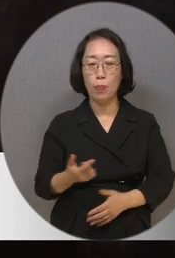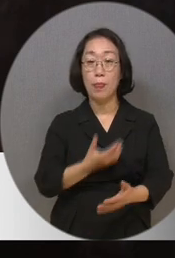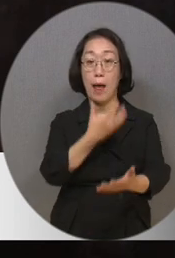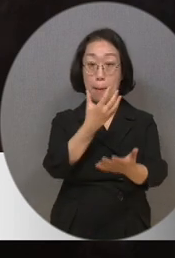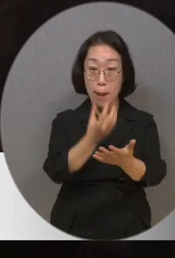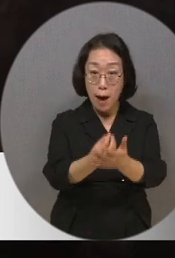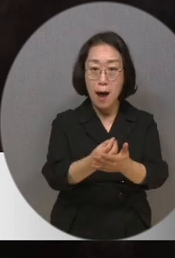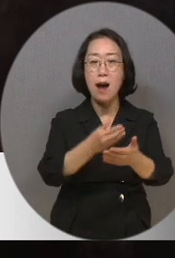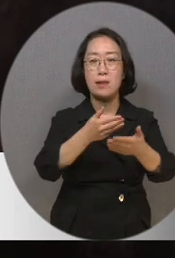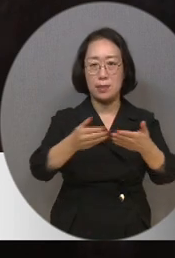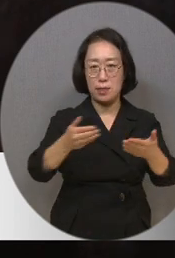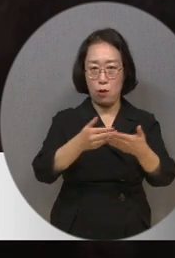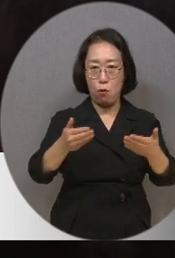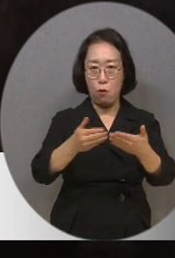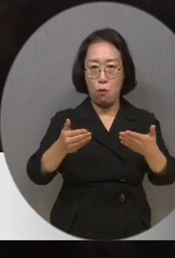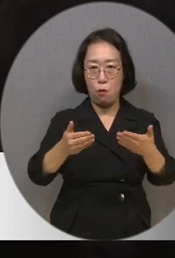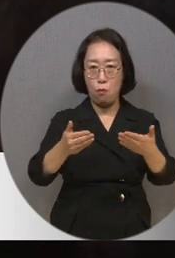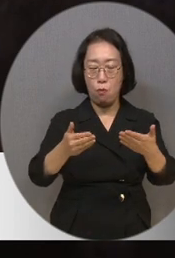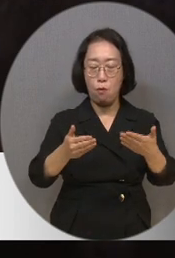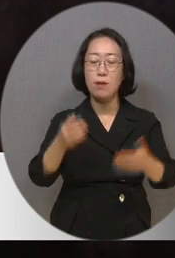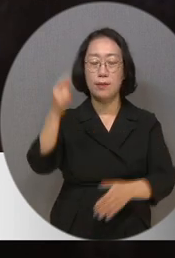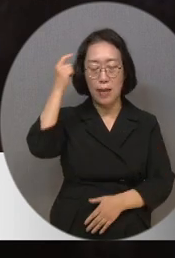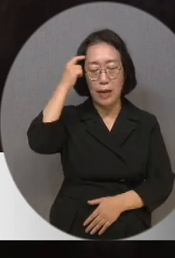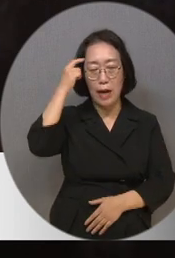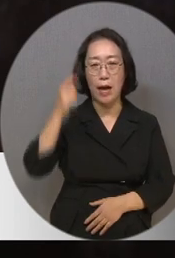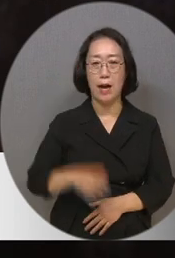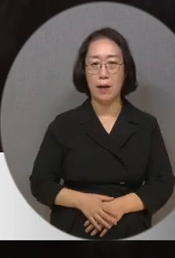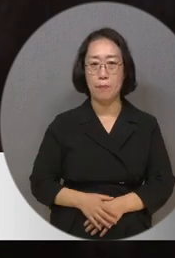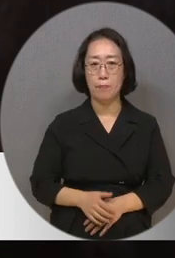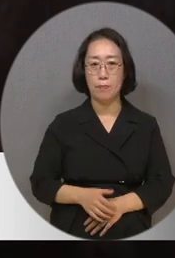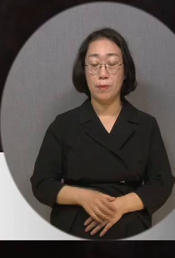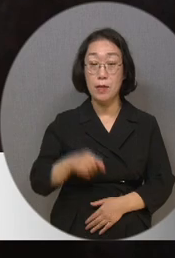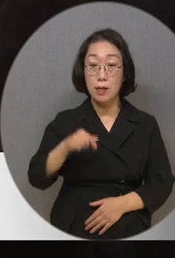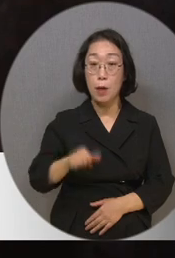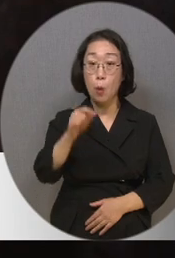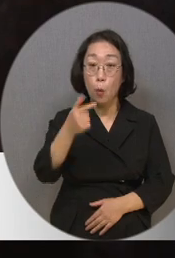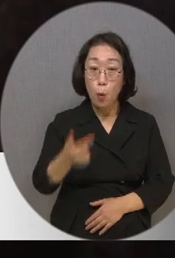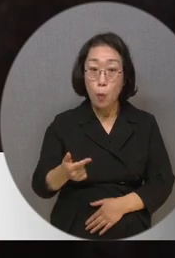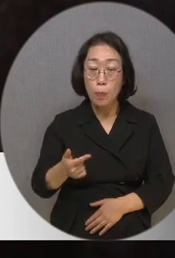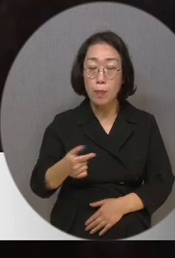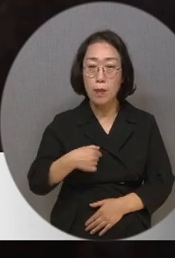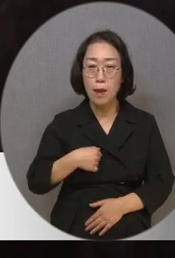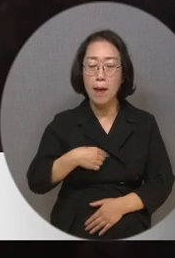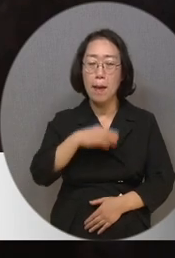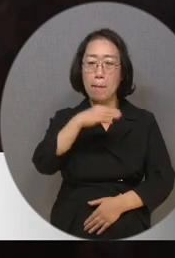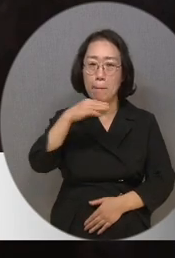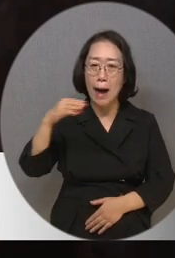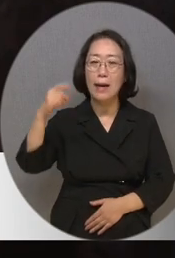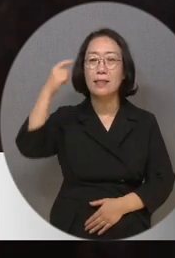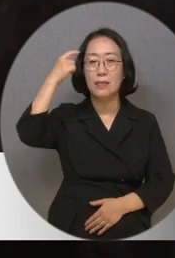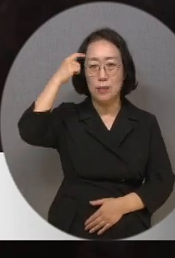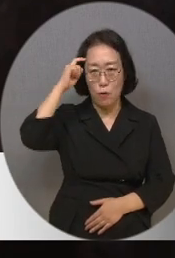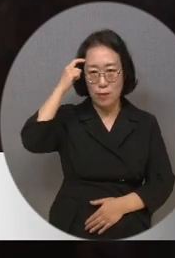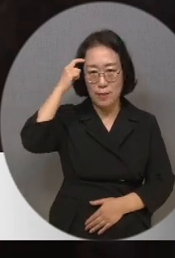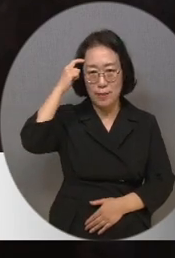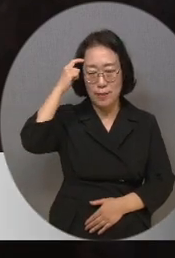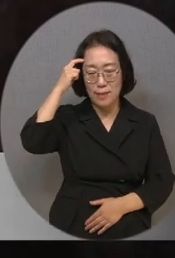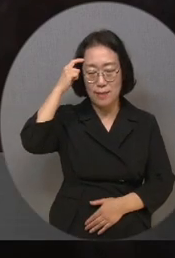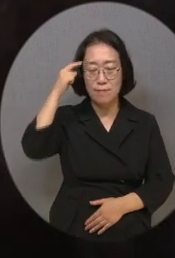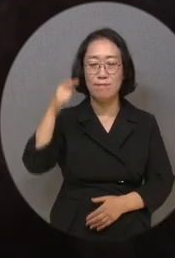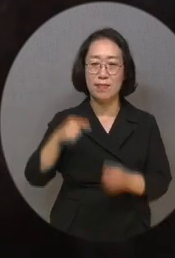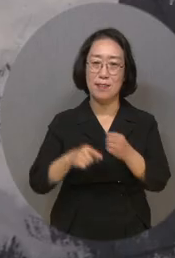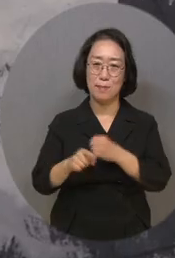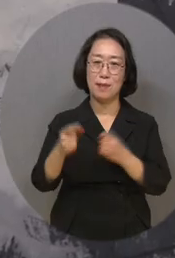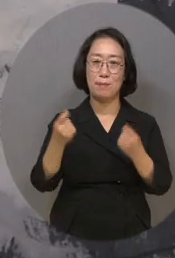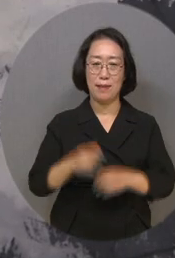혼을 담아서 그려야 한다고 저는 생각합니다. 왜냐하면 혼이란 작가의 바른 정신을 뜻하기 때문입니다.